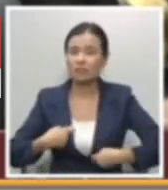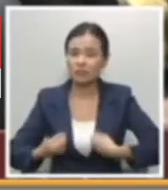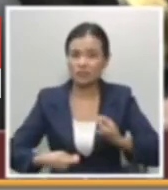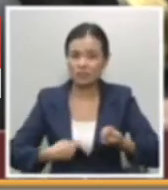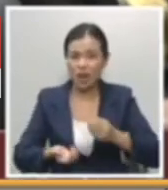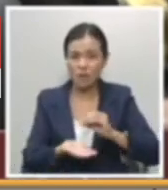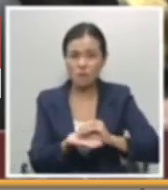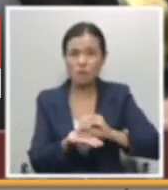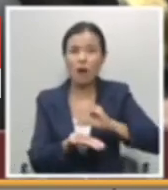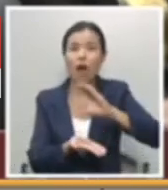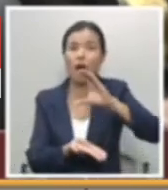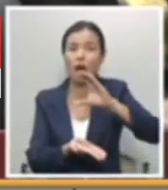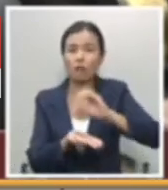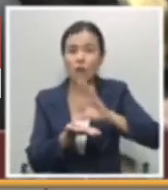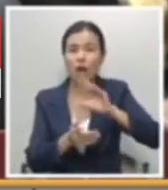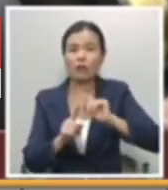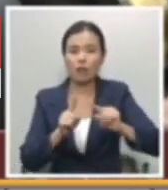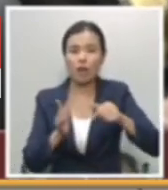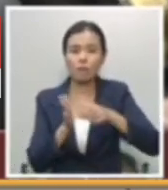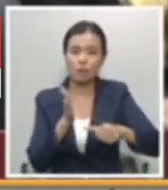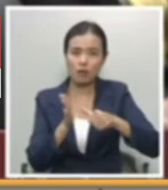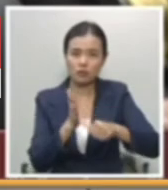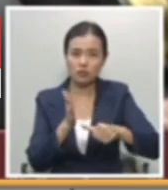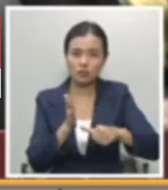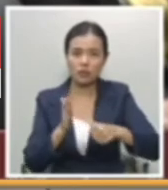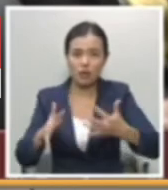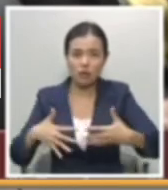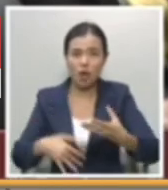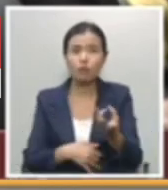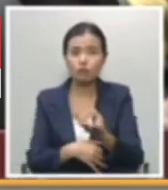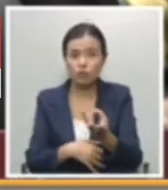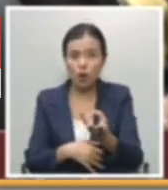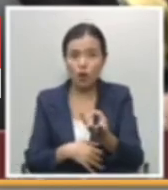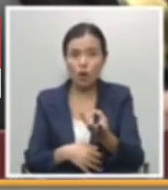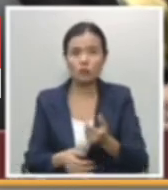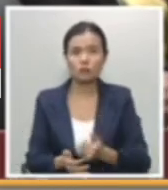แยะแต่เราเก็บภาษีได้น้อยนิด